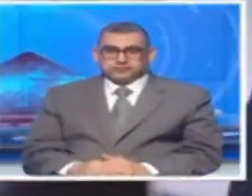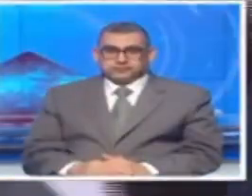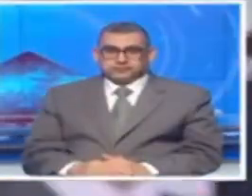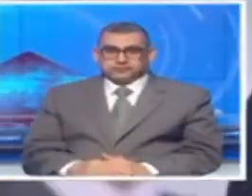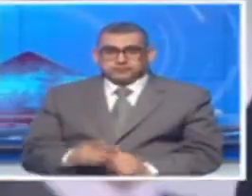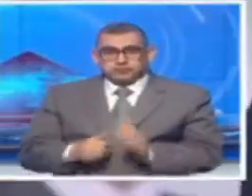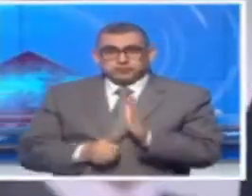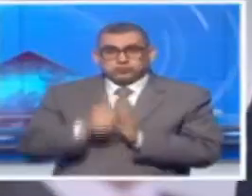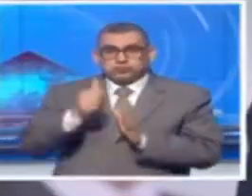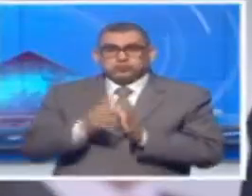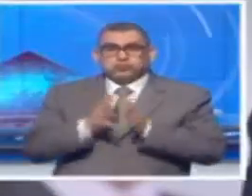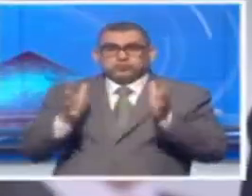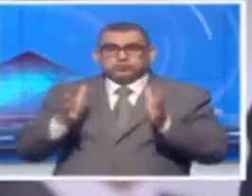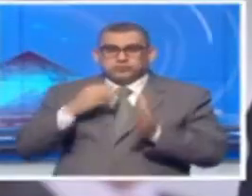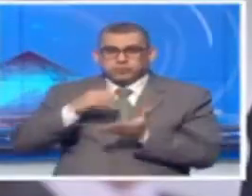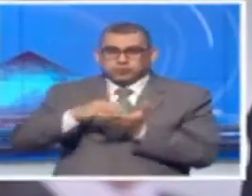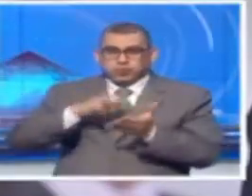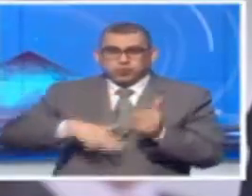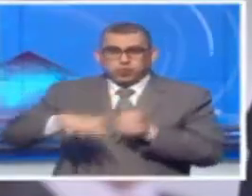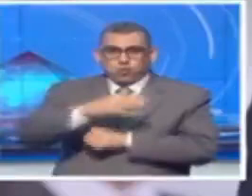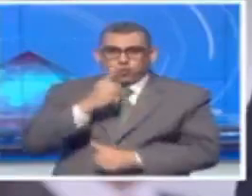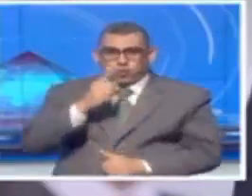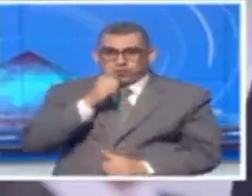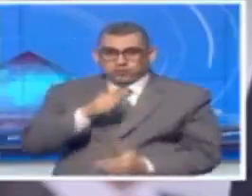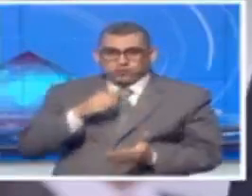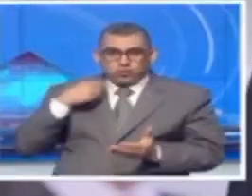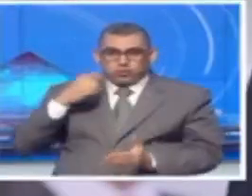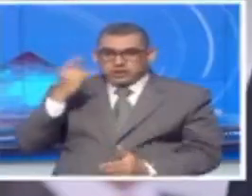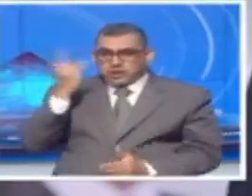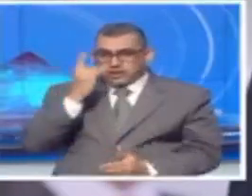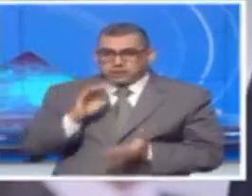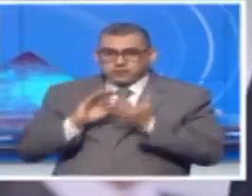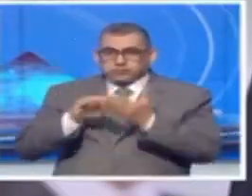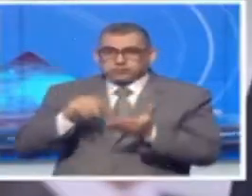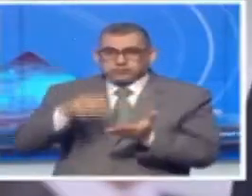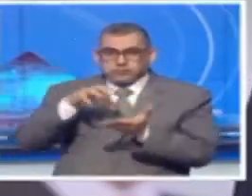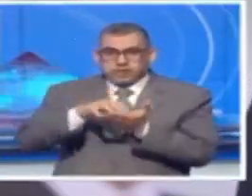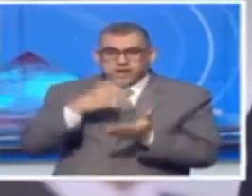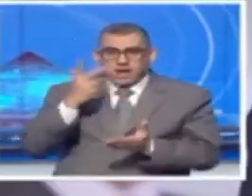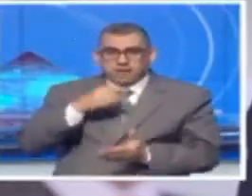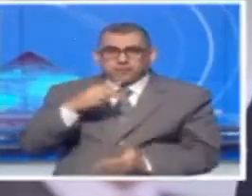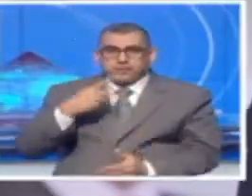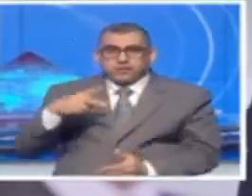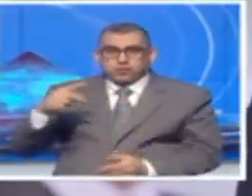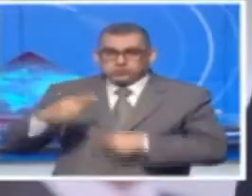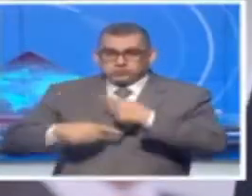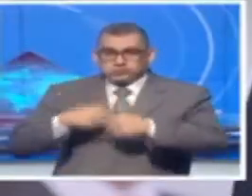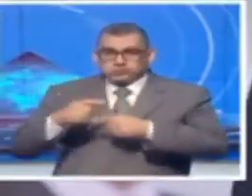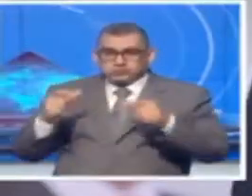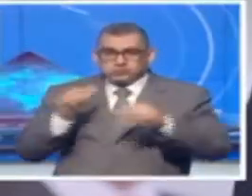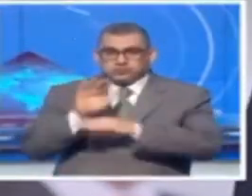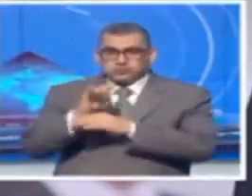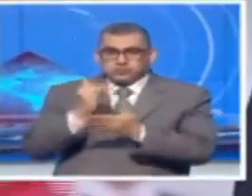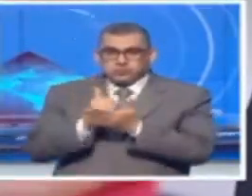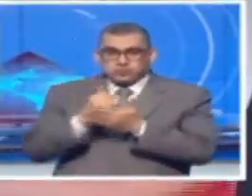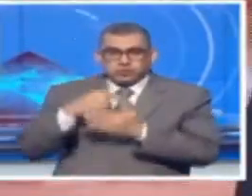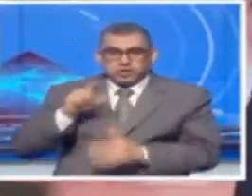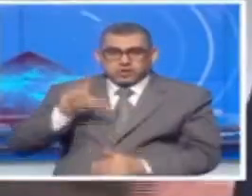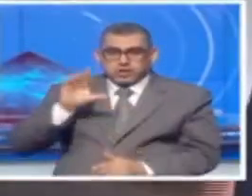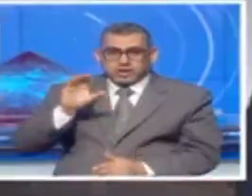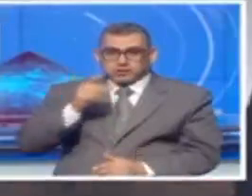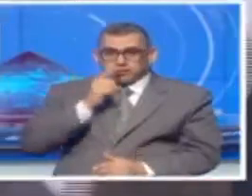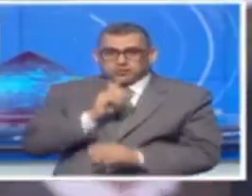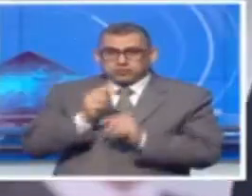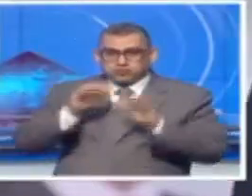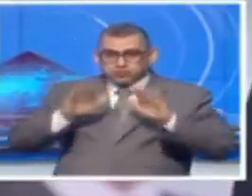نجاح كبير لمبادرة كلنا واحد التي أطلقتها وزارة الداخلية في مرحلتها 22 برعاية رئيس الجمهورية في